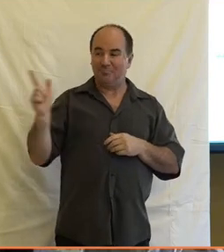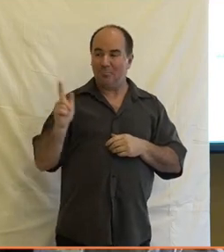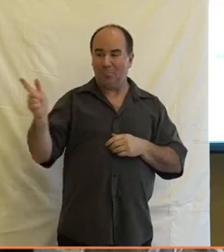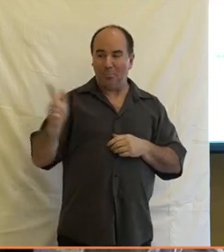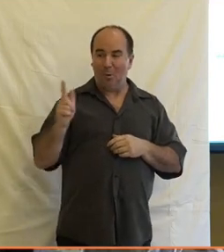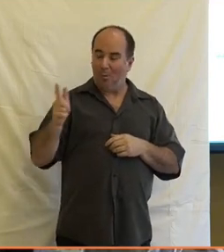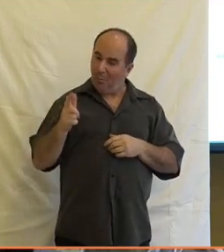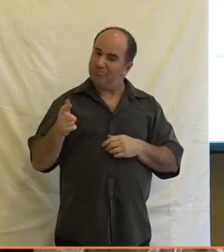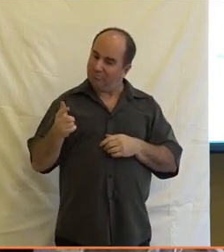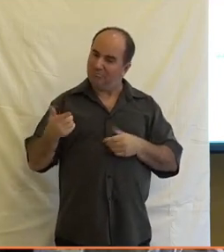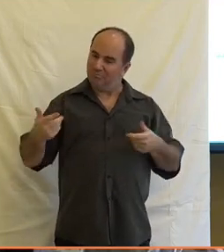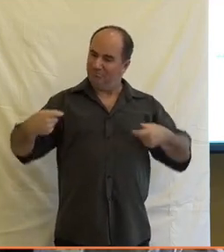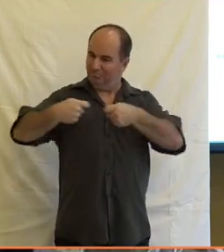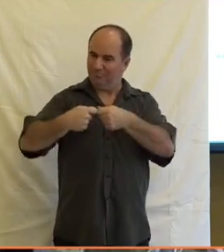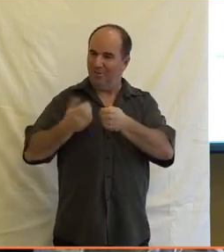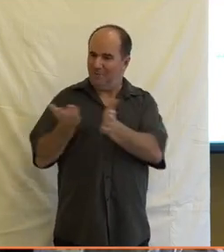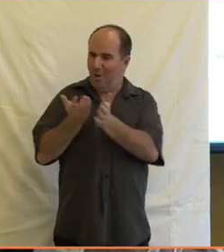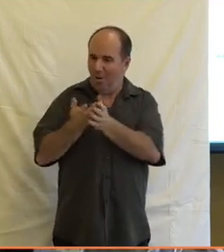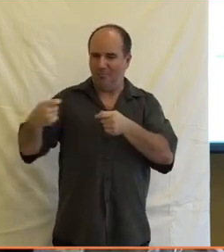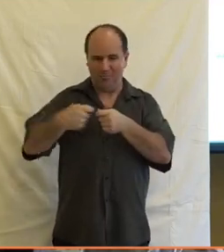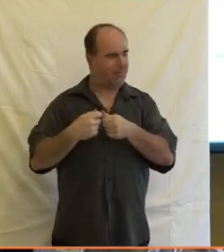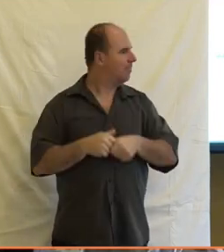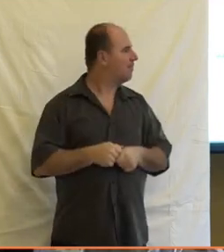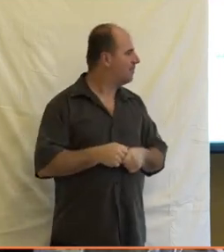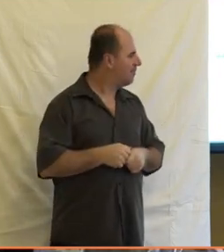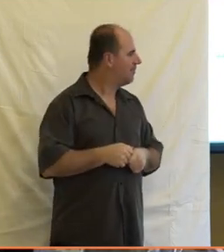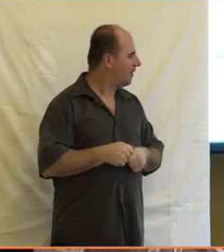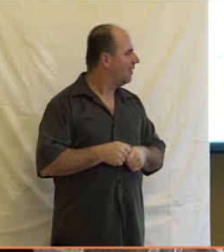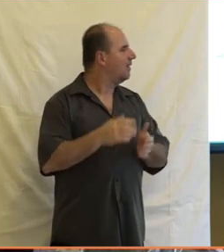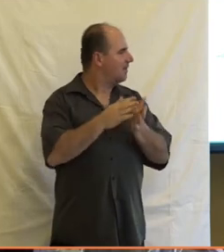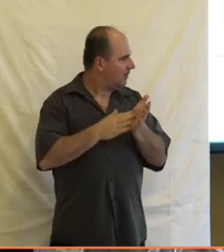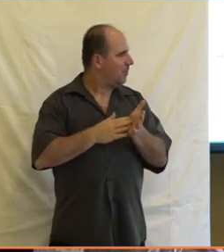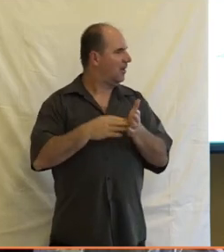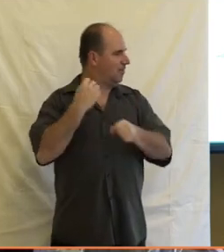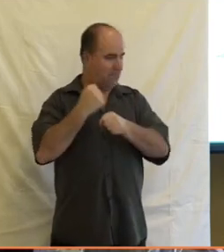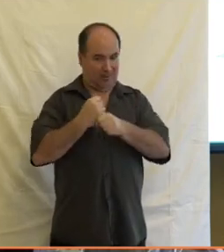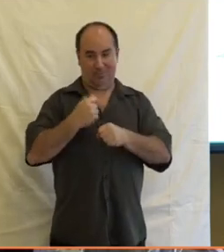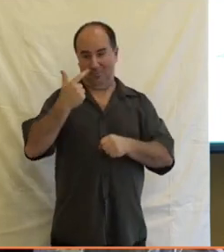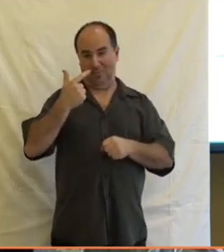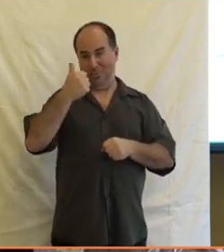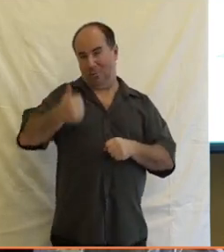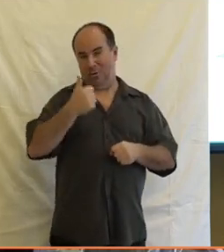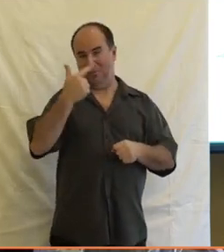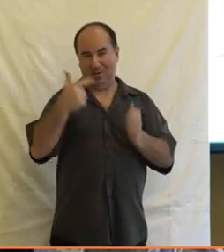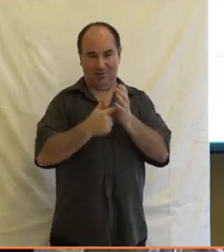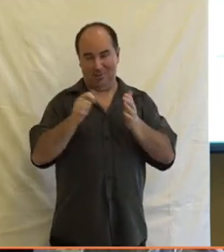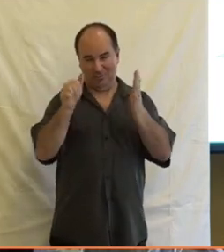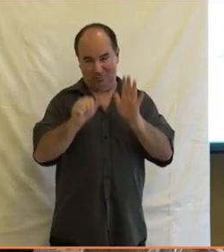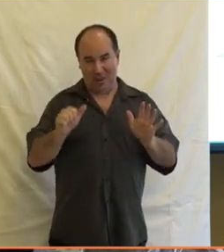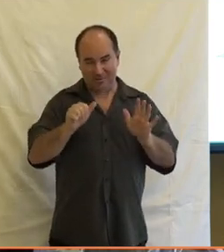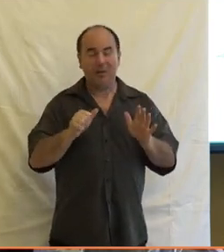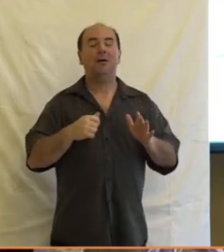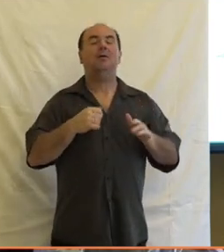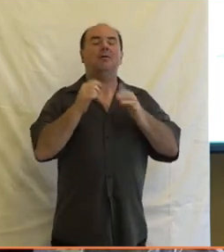pracovně sedli, chtěli jsme pracovat spolu a po svém, protože jsme v roce 2006 založili spolek Silou hlasu, v